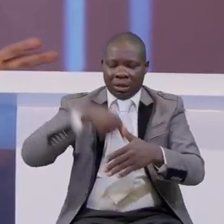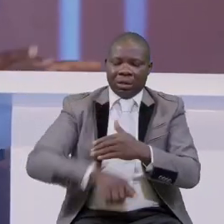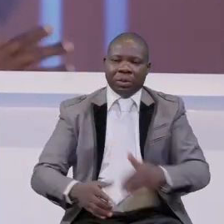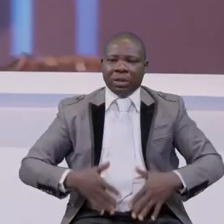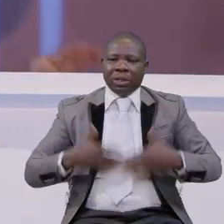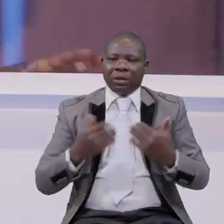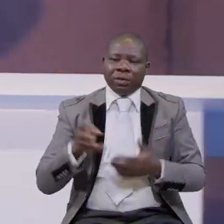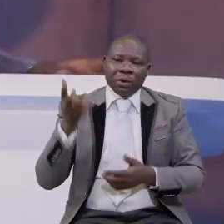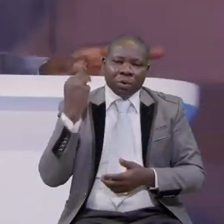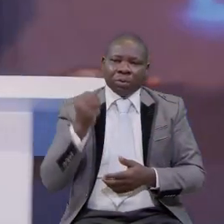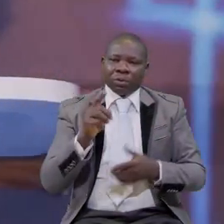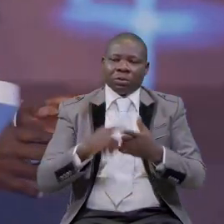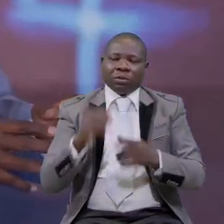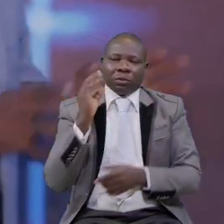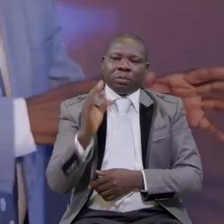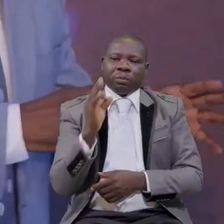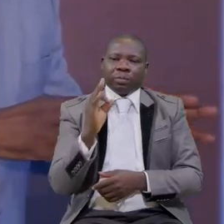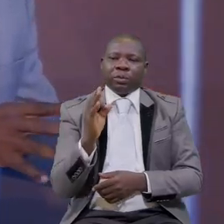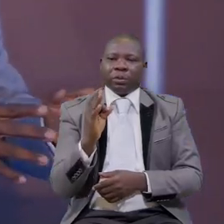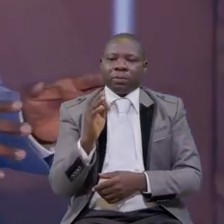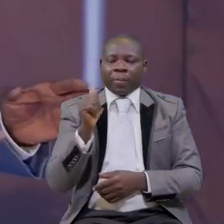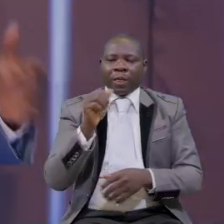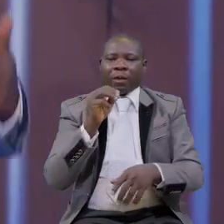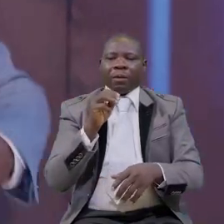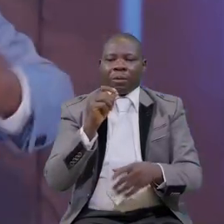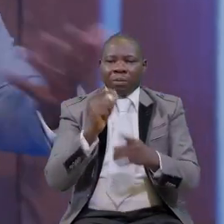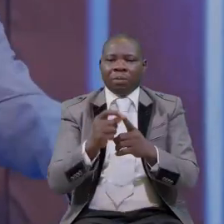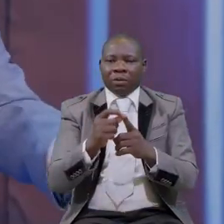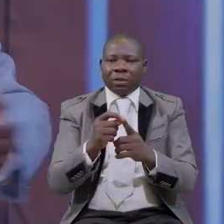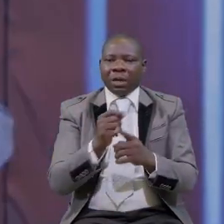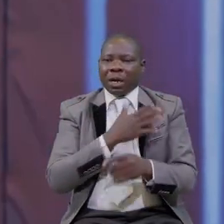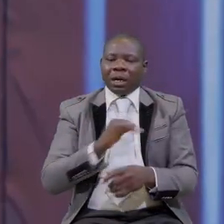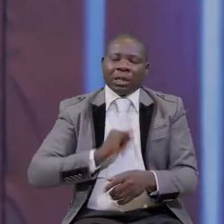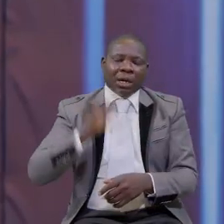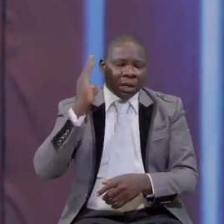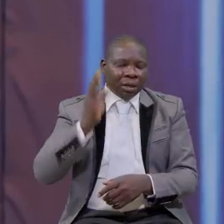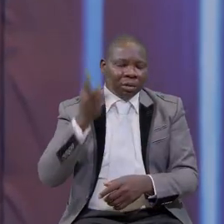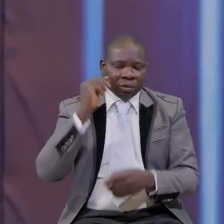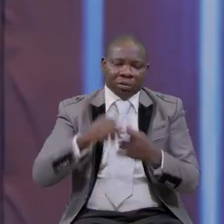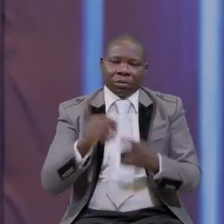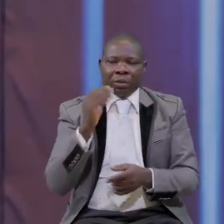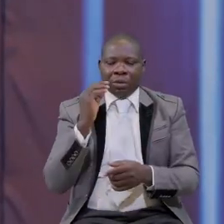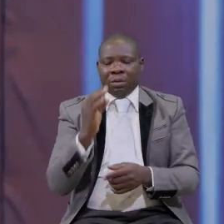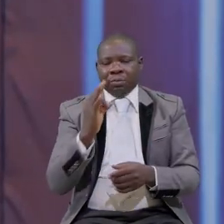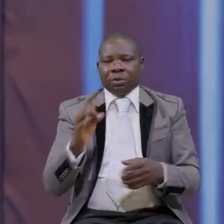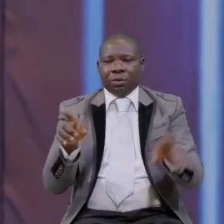profonde, il devait prêcher un message et je devais aussi